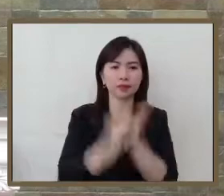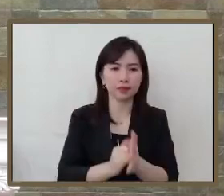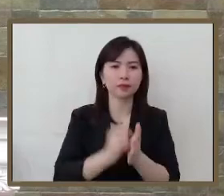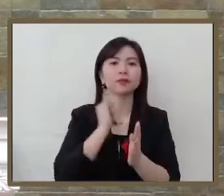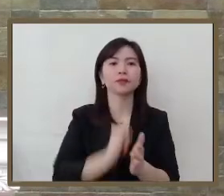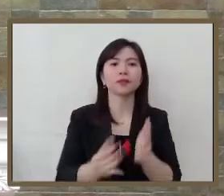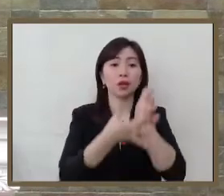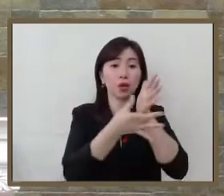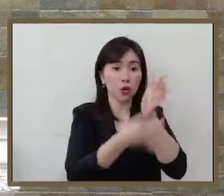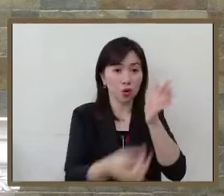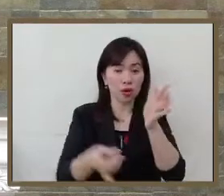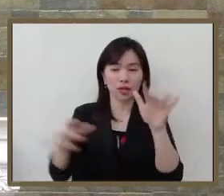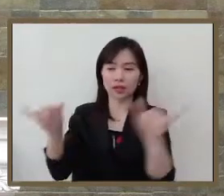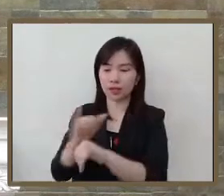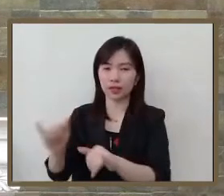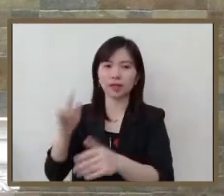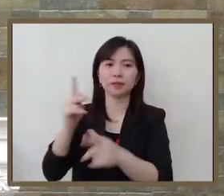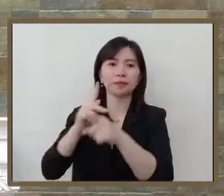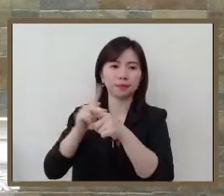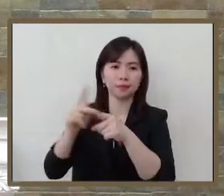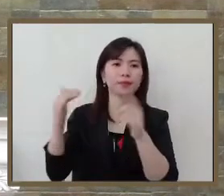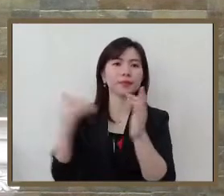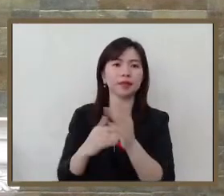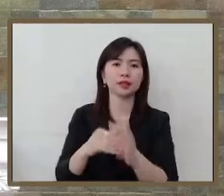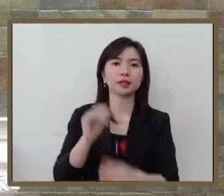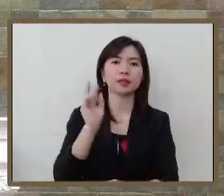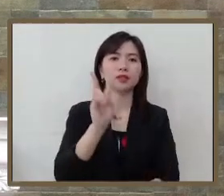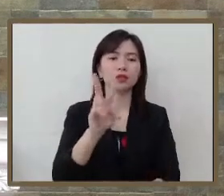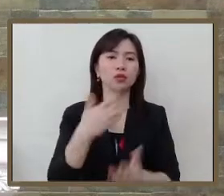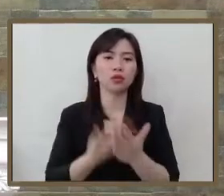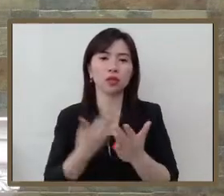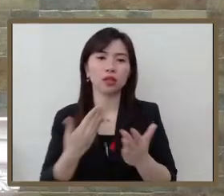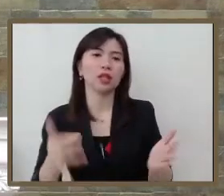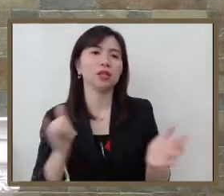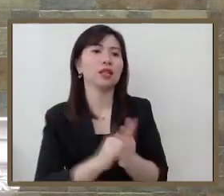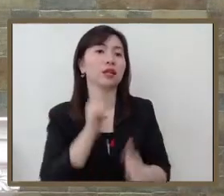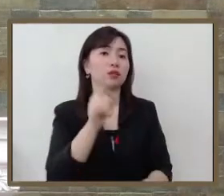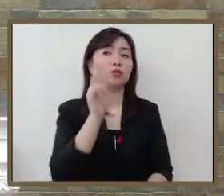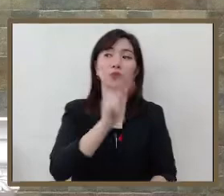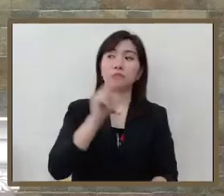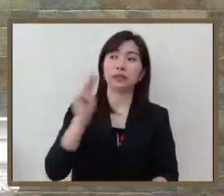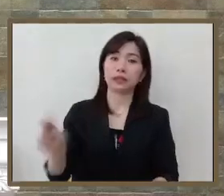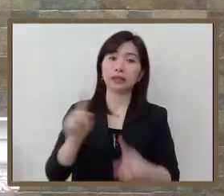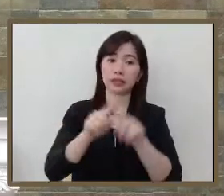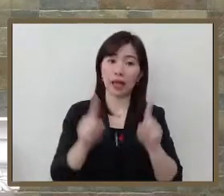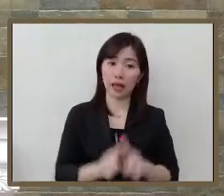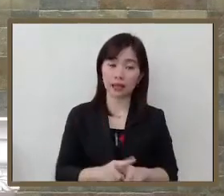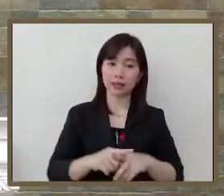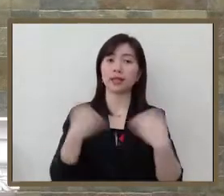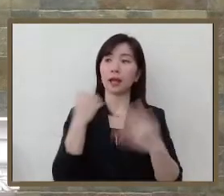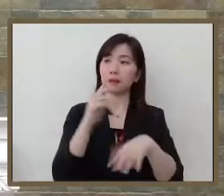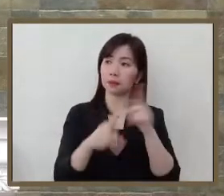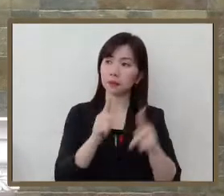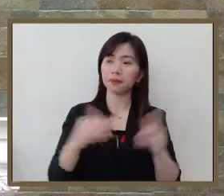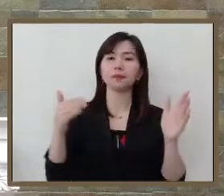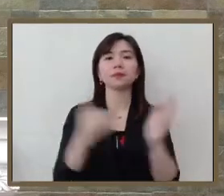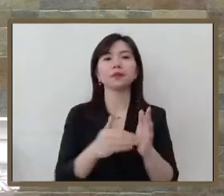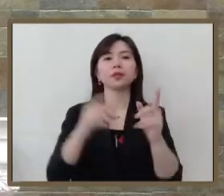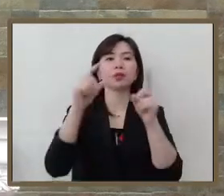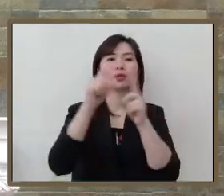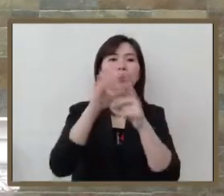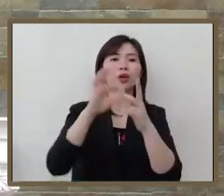principles. Two things na kailangan mo sa buhay mo bilang isang kabataan. The word of God and